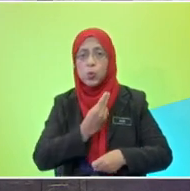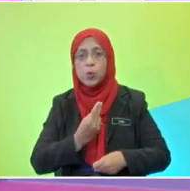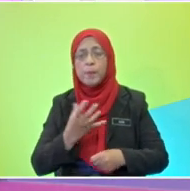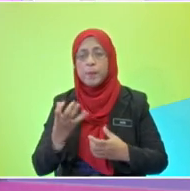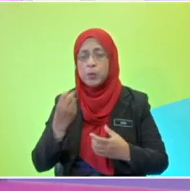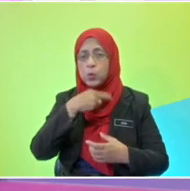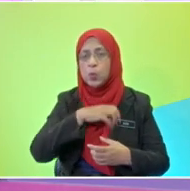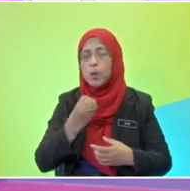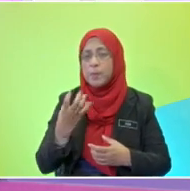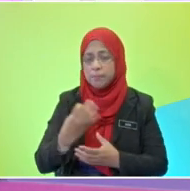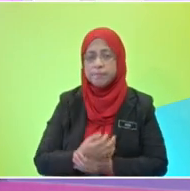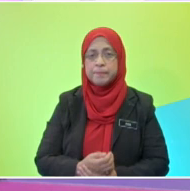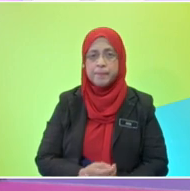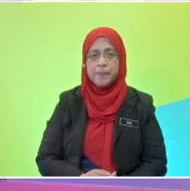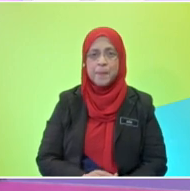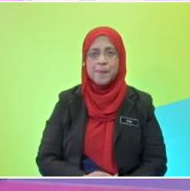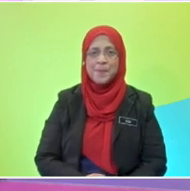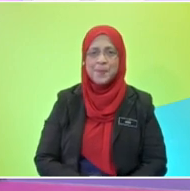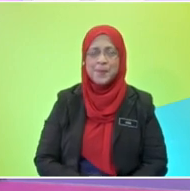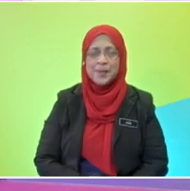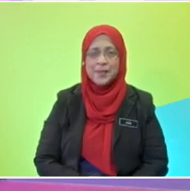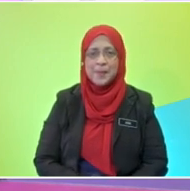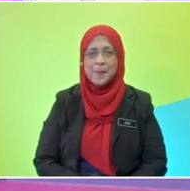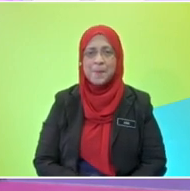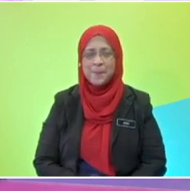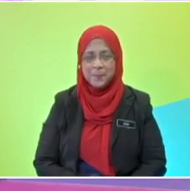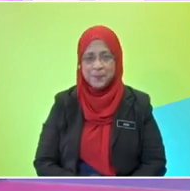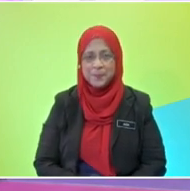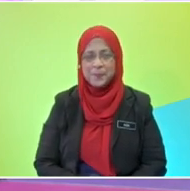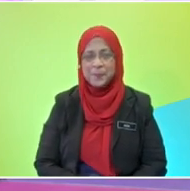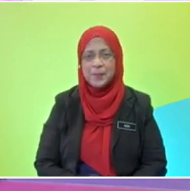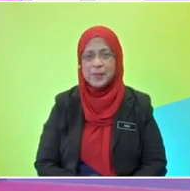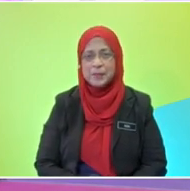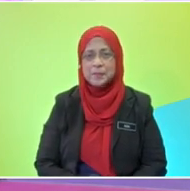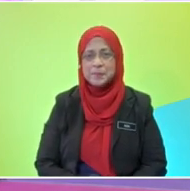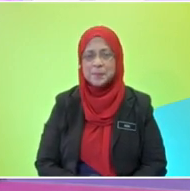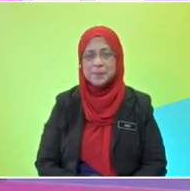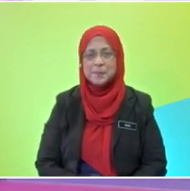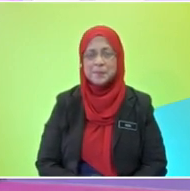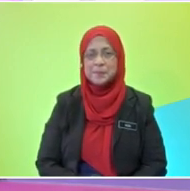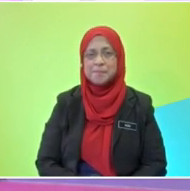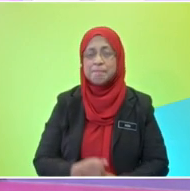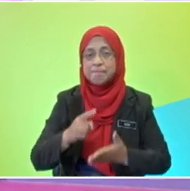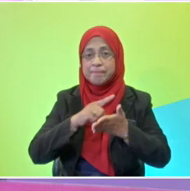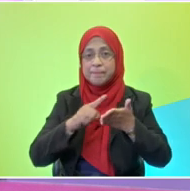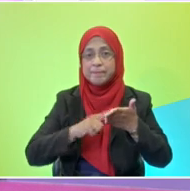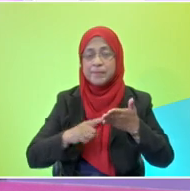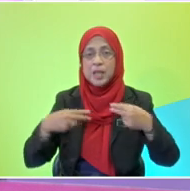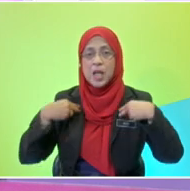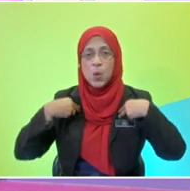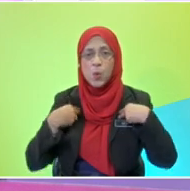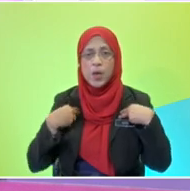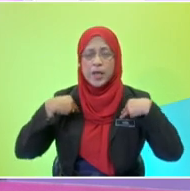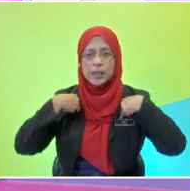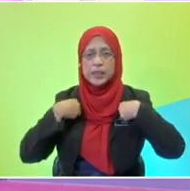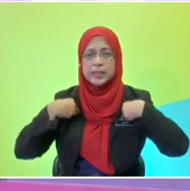hartal ini kita kenal laju meski ya akhirnya laju tolong Fika betul-betul untuk mengetahui dengan tepat ya zakat hewan ternakkan pula